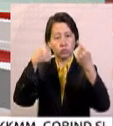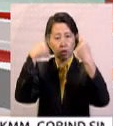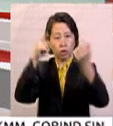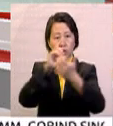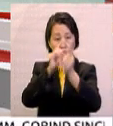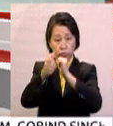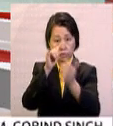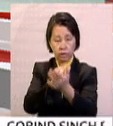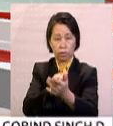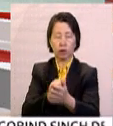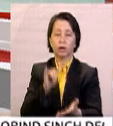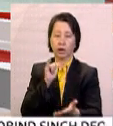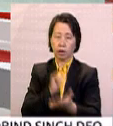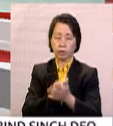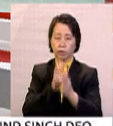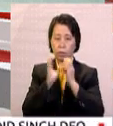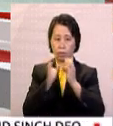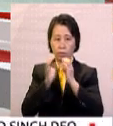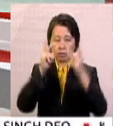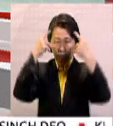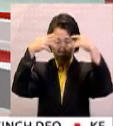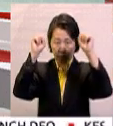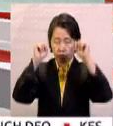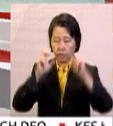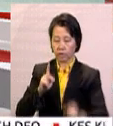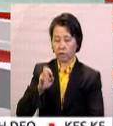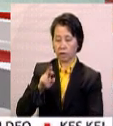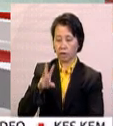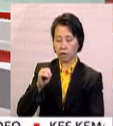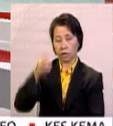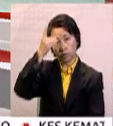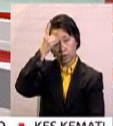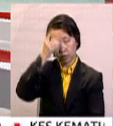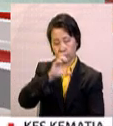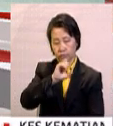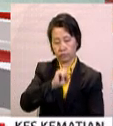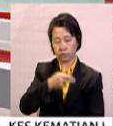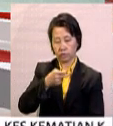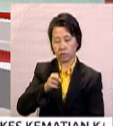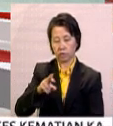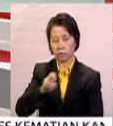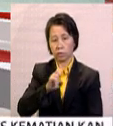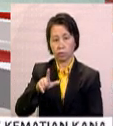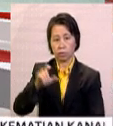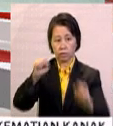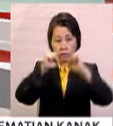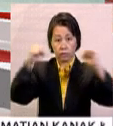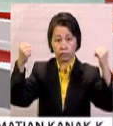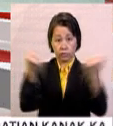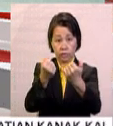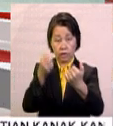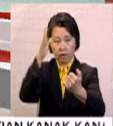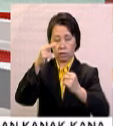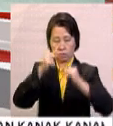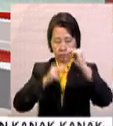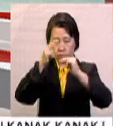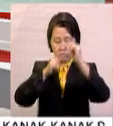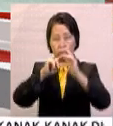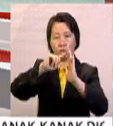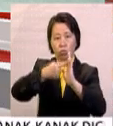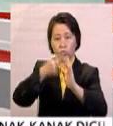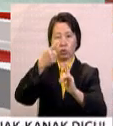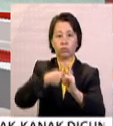Demikian jelas Presiden Kesatuan Rugby Malaysia KRM, Datuk Syahrul Zaman Yahya. Stadium rugby negara itu bakal dibina